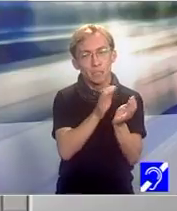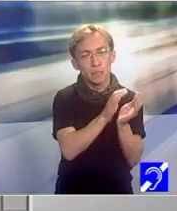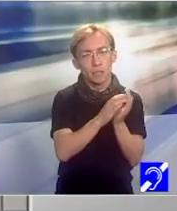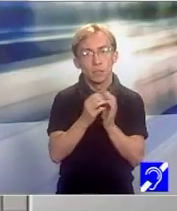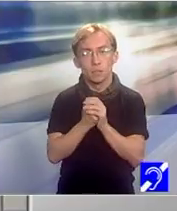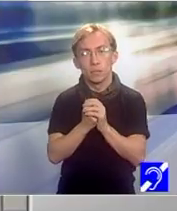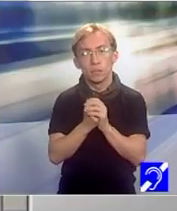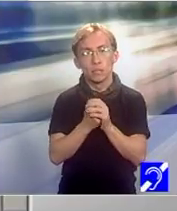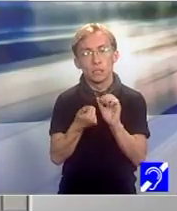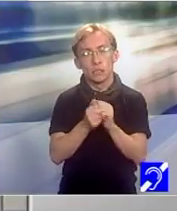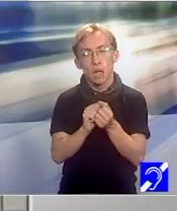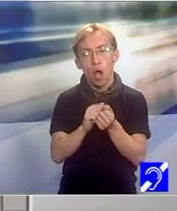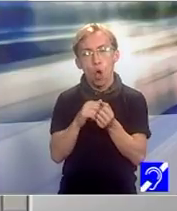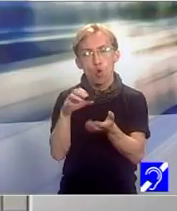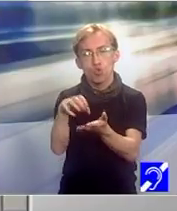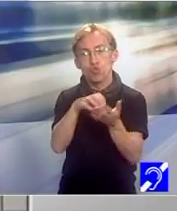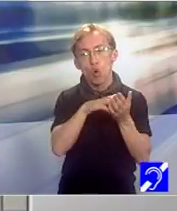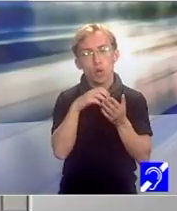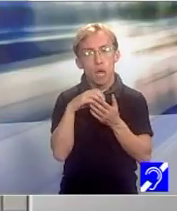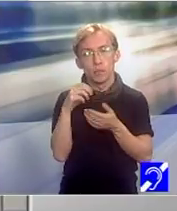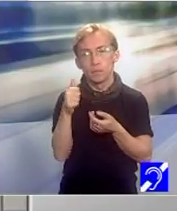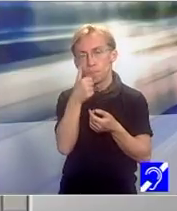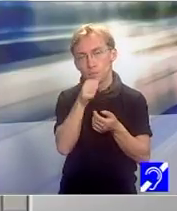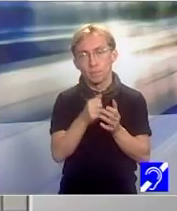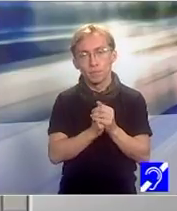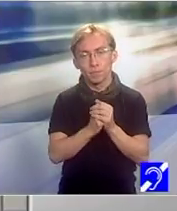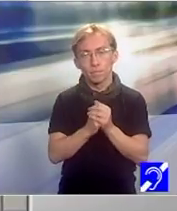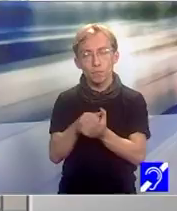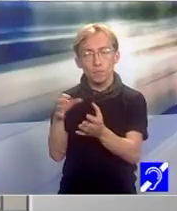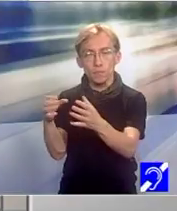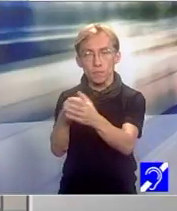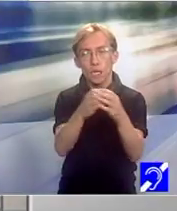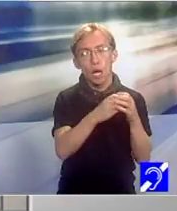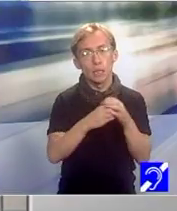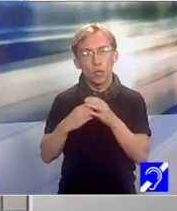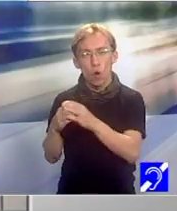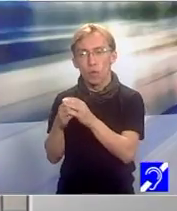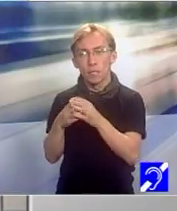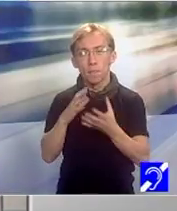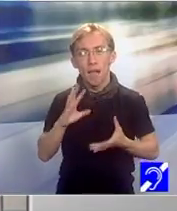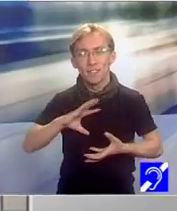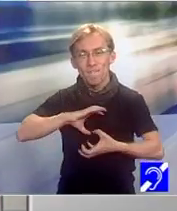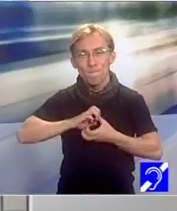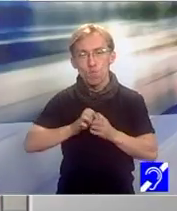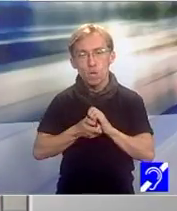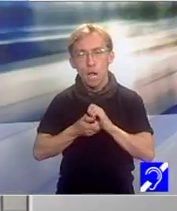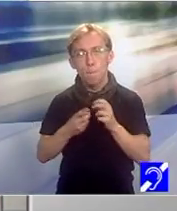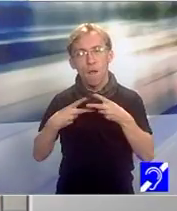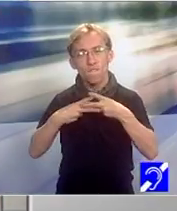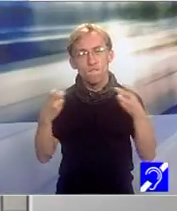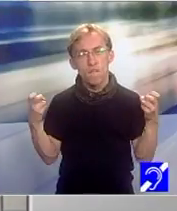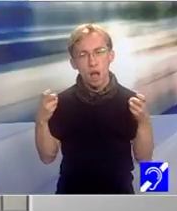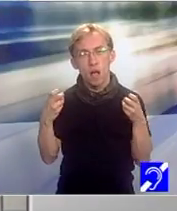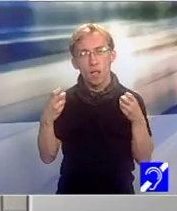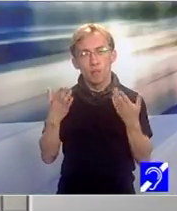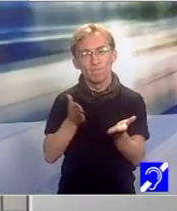rurale, lucrurile nu stau chiar atât de bine. Categoriile cele mai vulnerabile adesea rămân fără resurse în